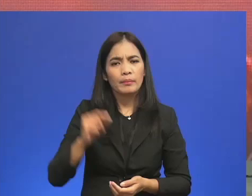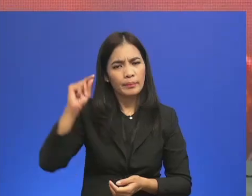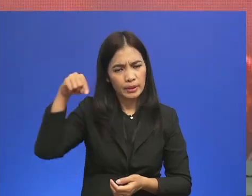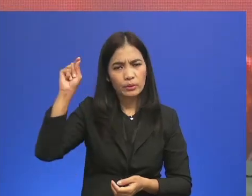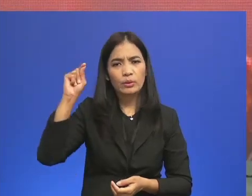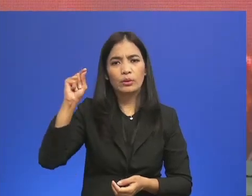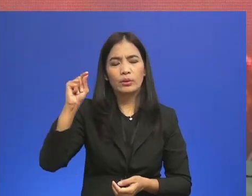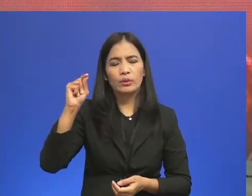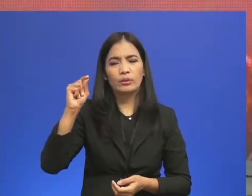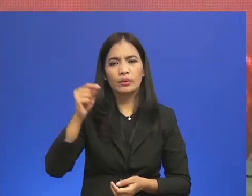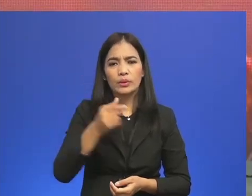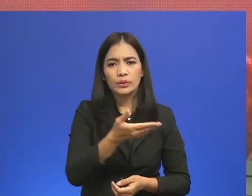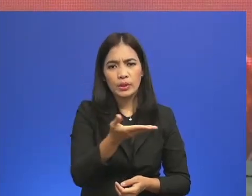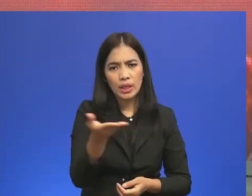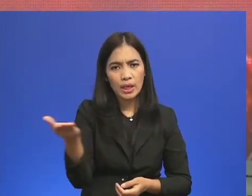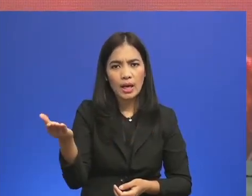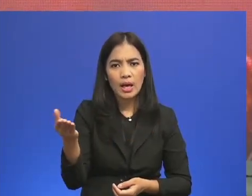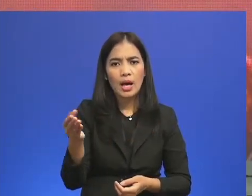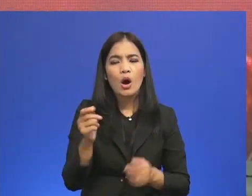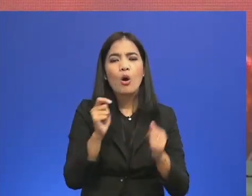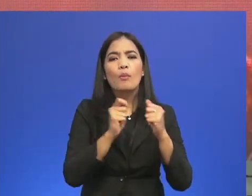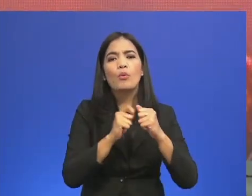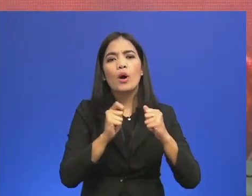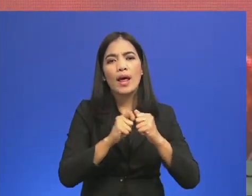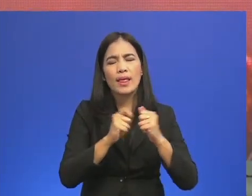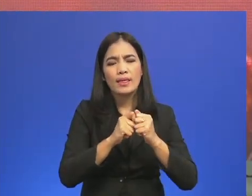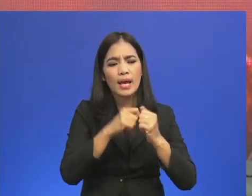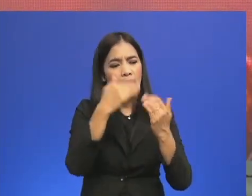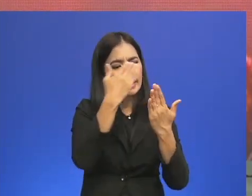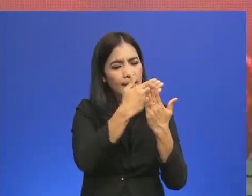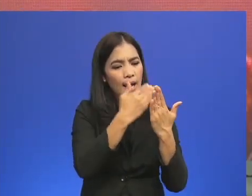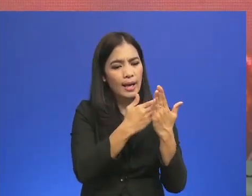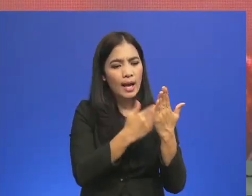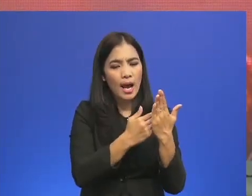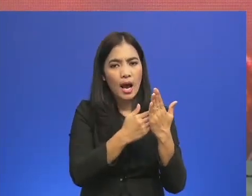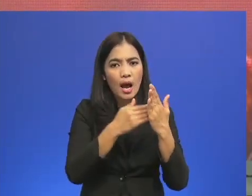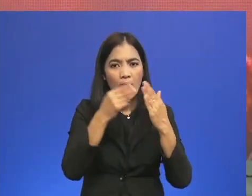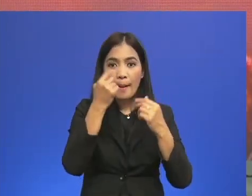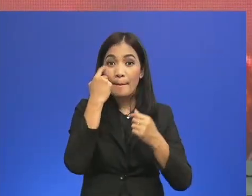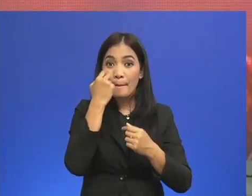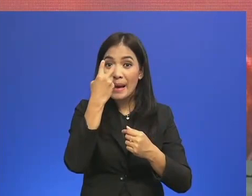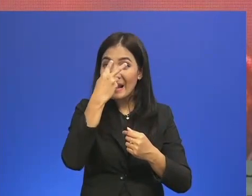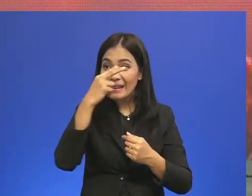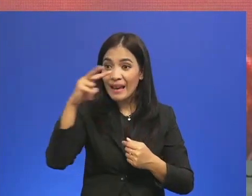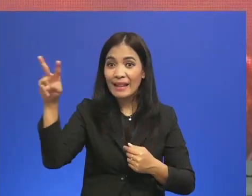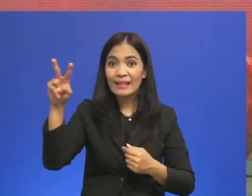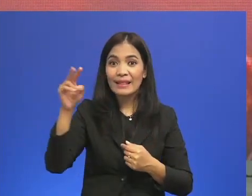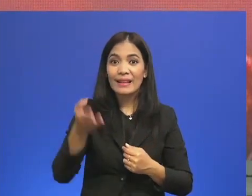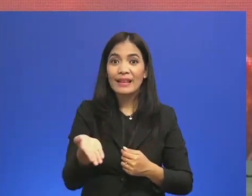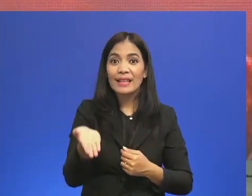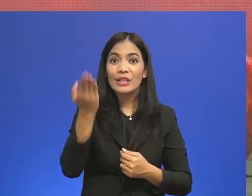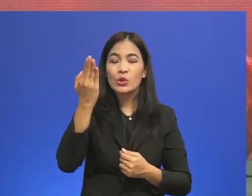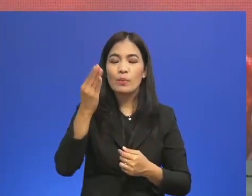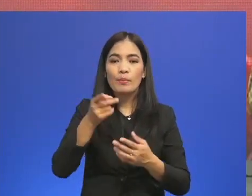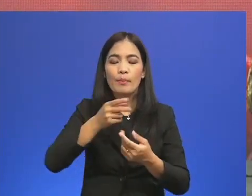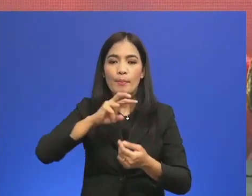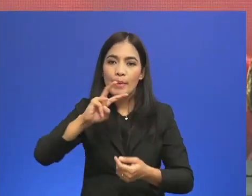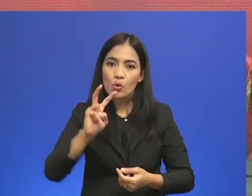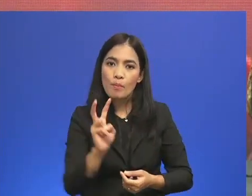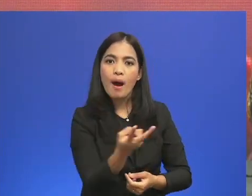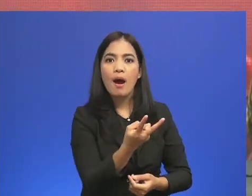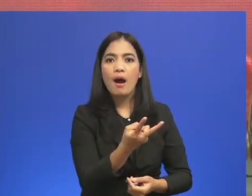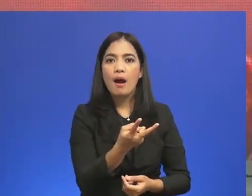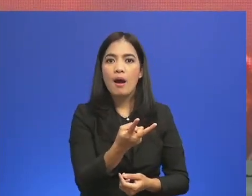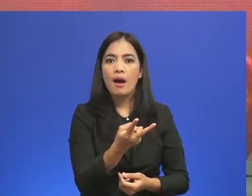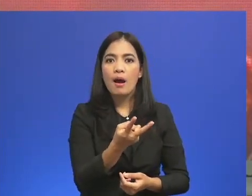benar-benar saudaraku akan membuat cara pandang hidup kita berubah. Cara